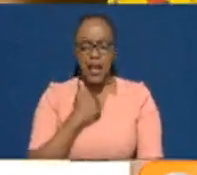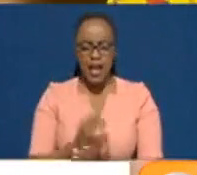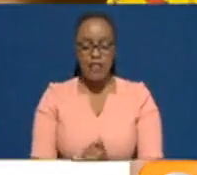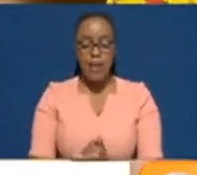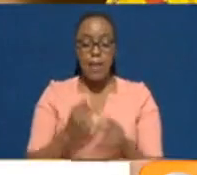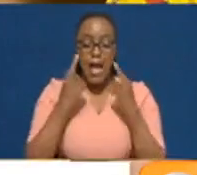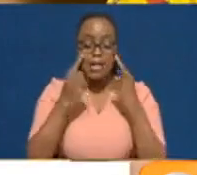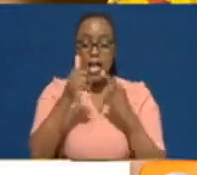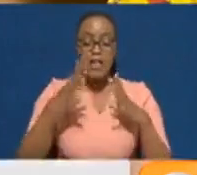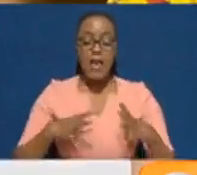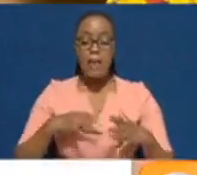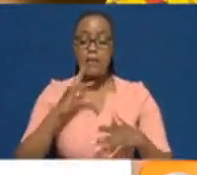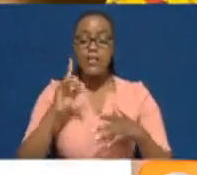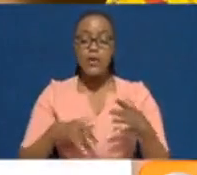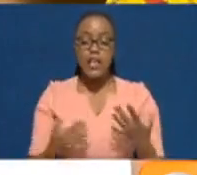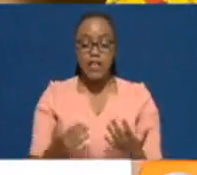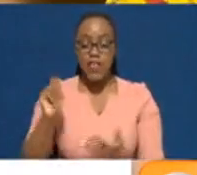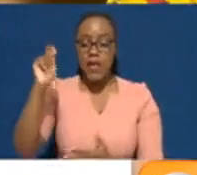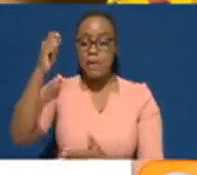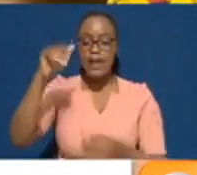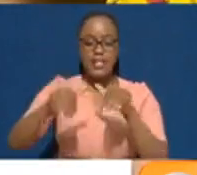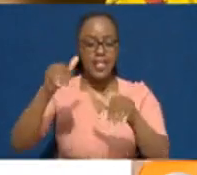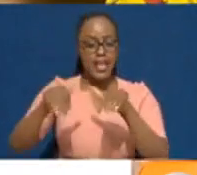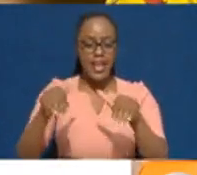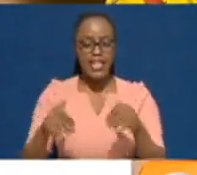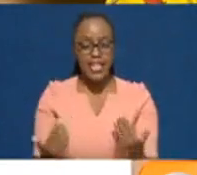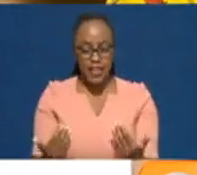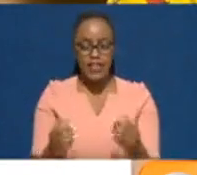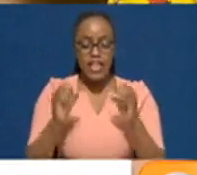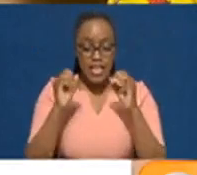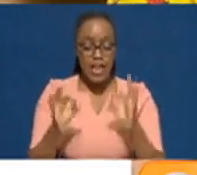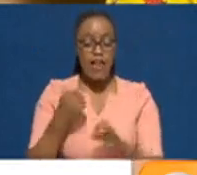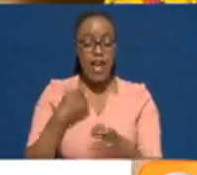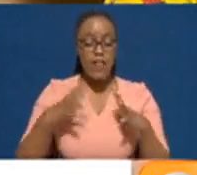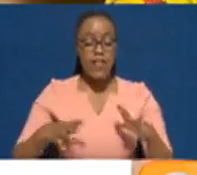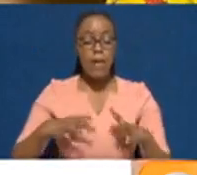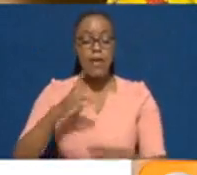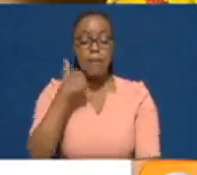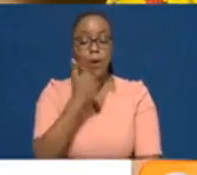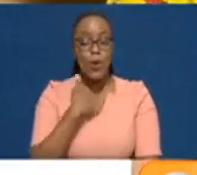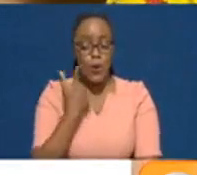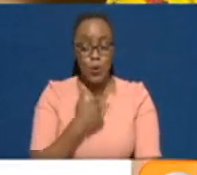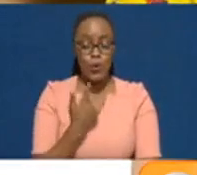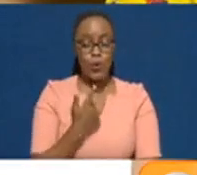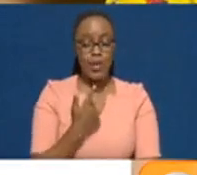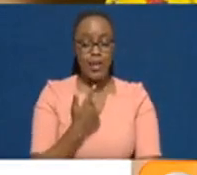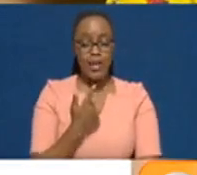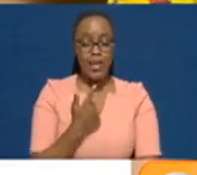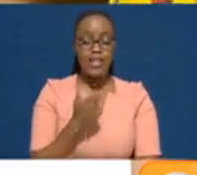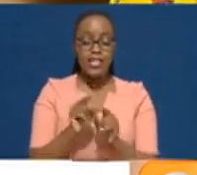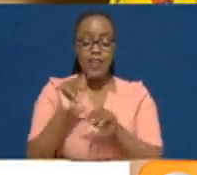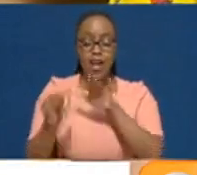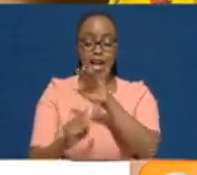Naona wengine wanasema ati rais elect, kama kuna wale wa watu wa tume